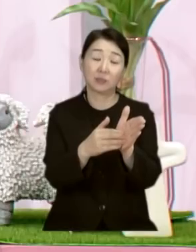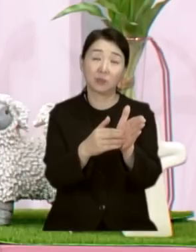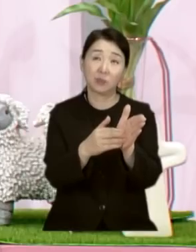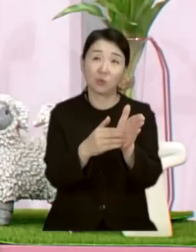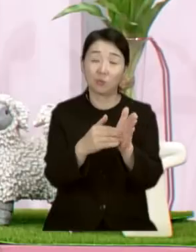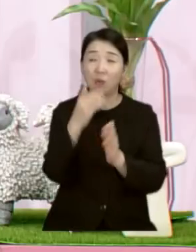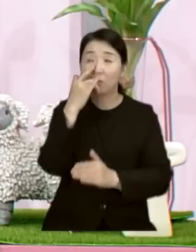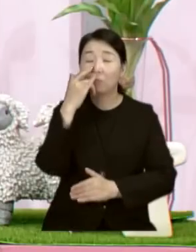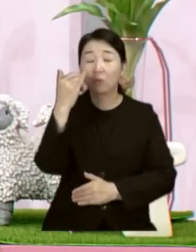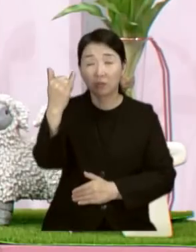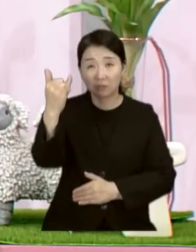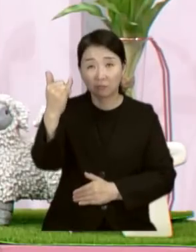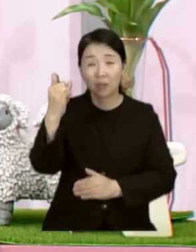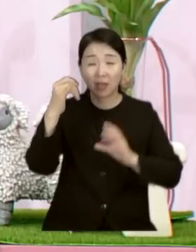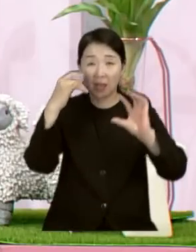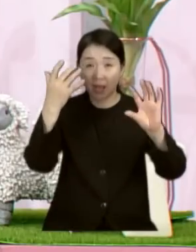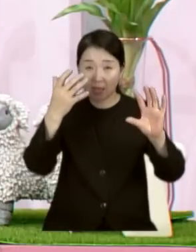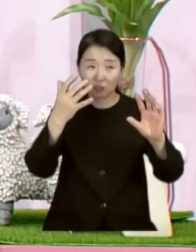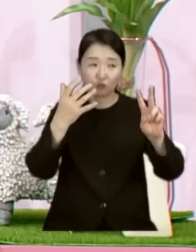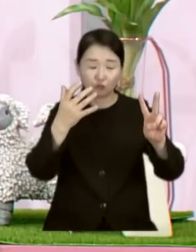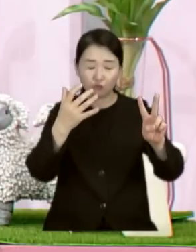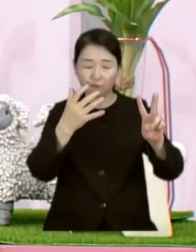그쪽에선 어른들이 계속 아이들은 빼고